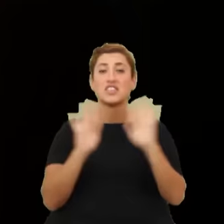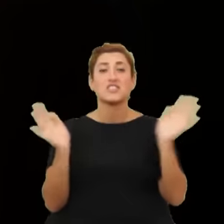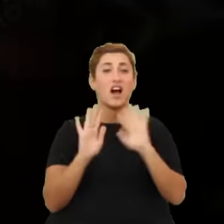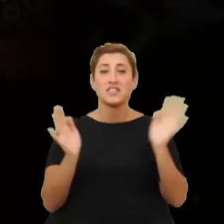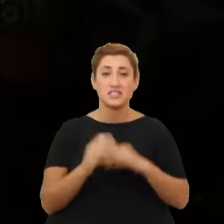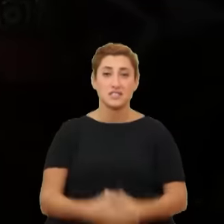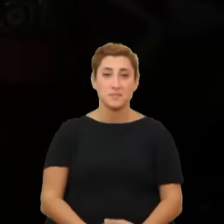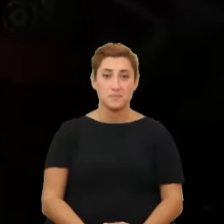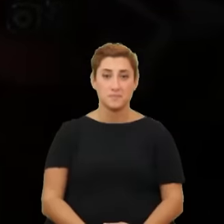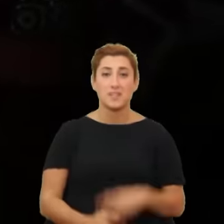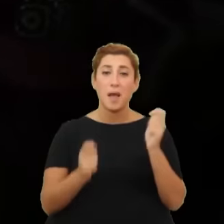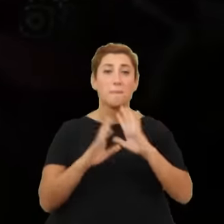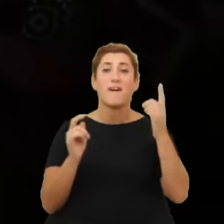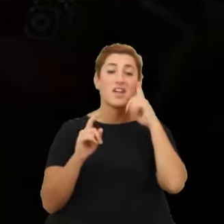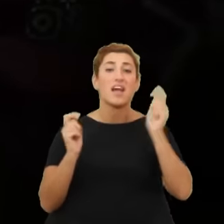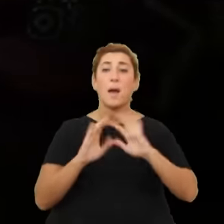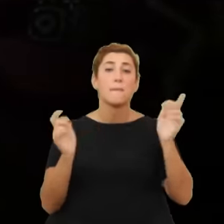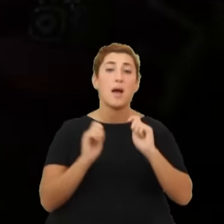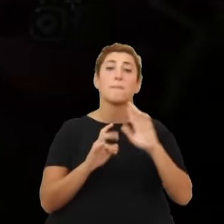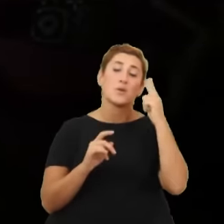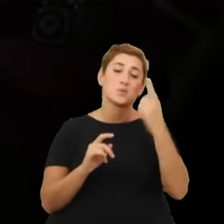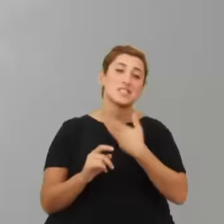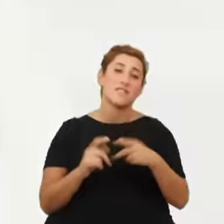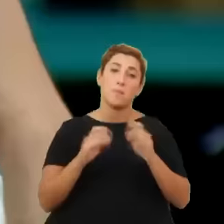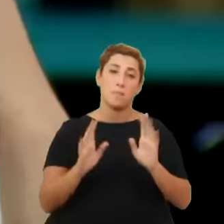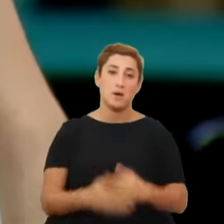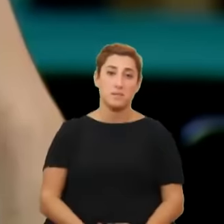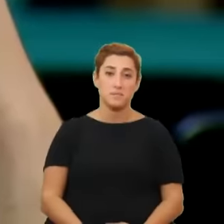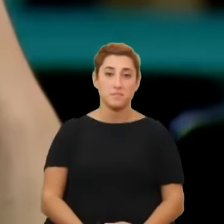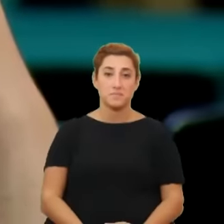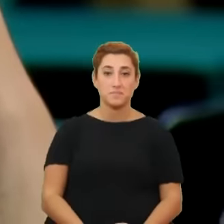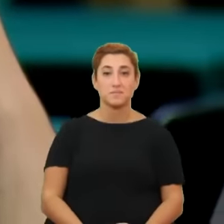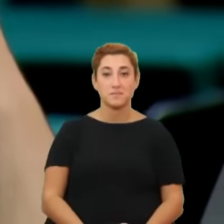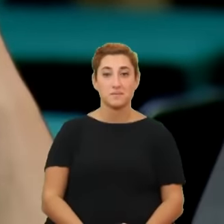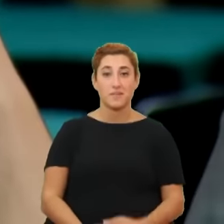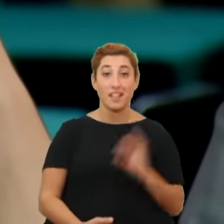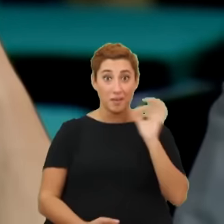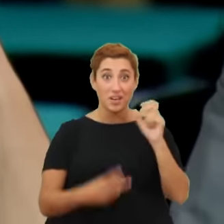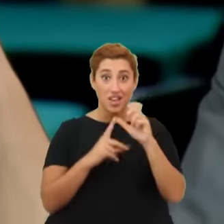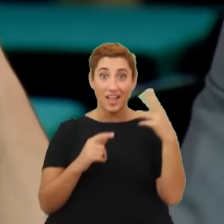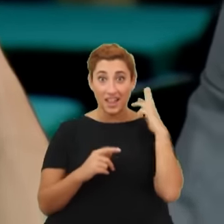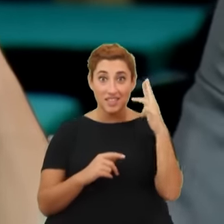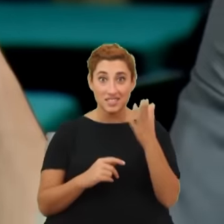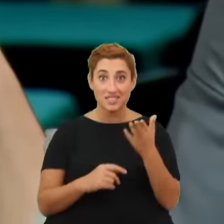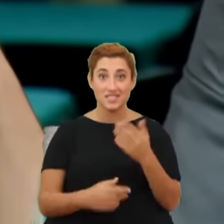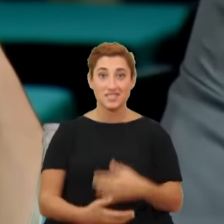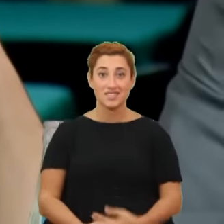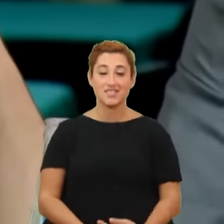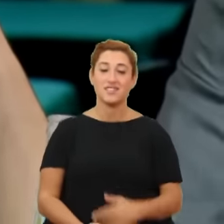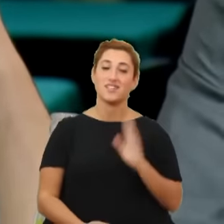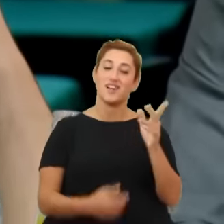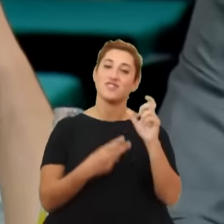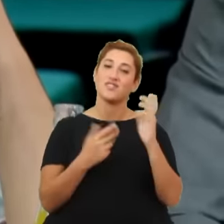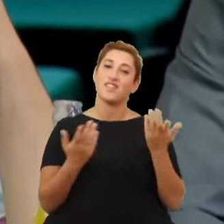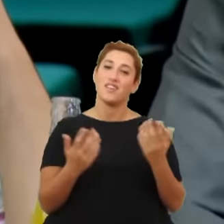Hayır. Elinde makasla Şahin'i altına alıp saçlarına uzandı. Anlamış. Demek Şahin'i kestirdi ha. Ya